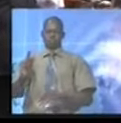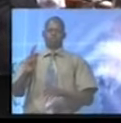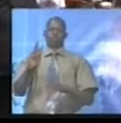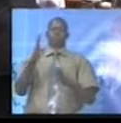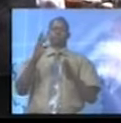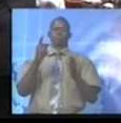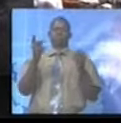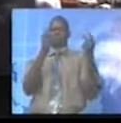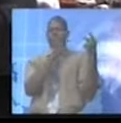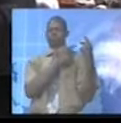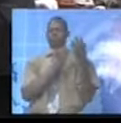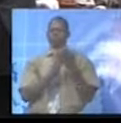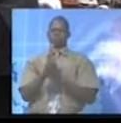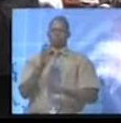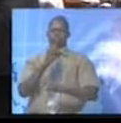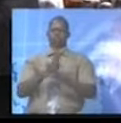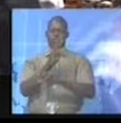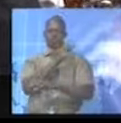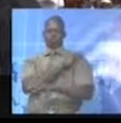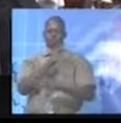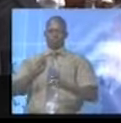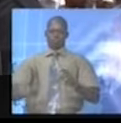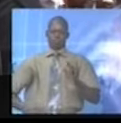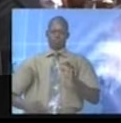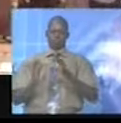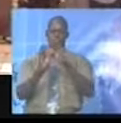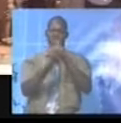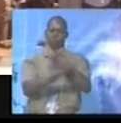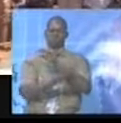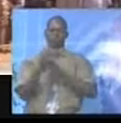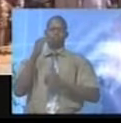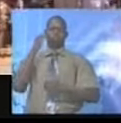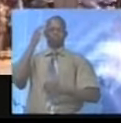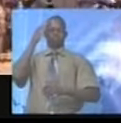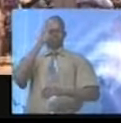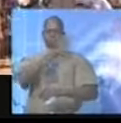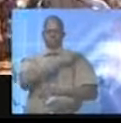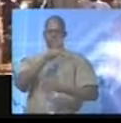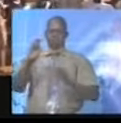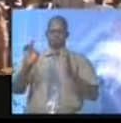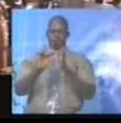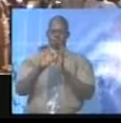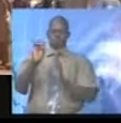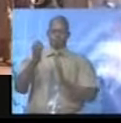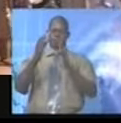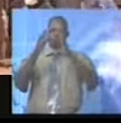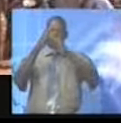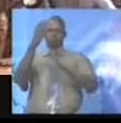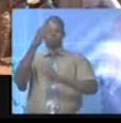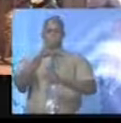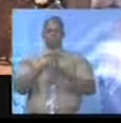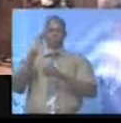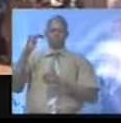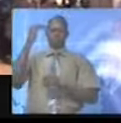CDP et porté par le conseil municipal de Tenkodogo à la tête de la municipalité de la dite ville pour les 5 années